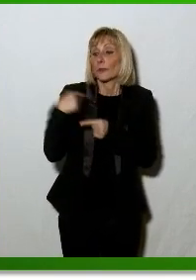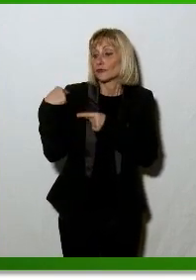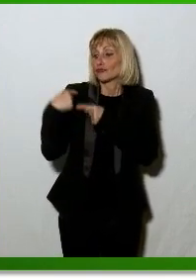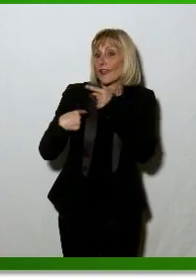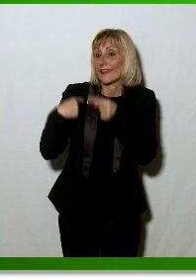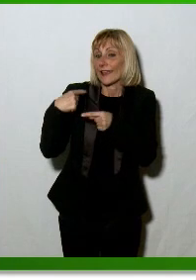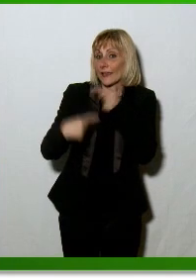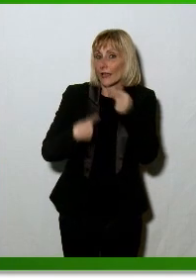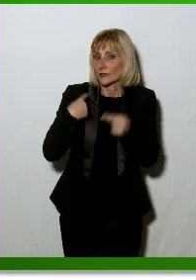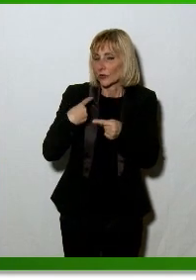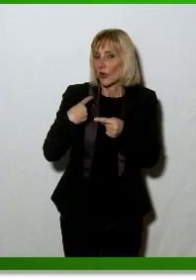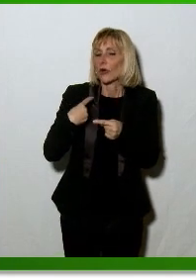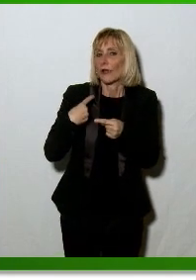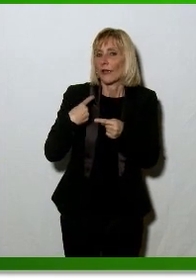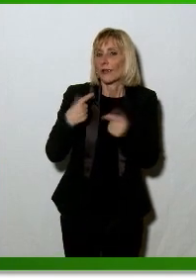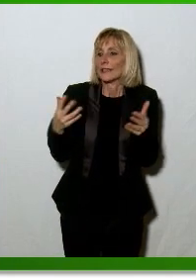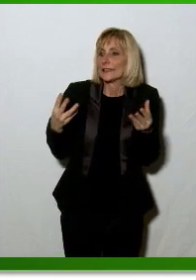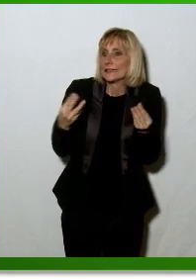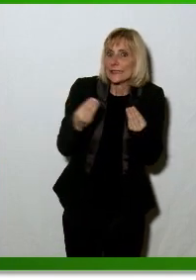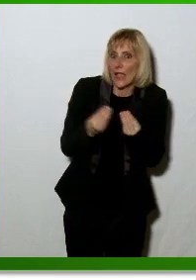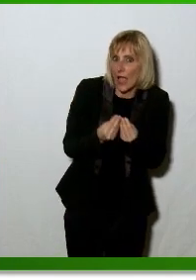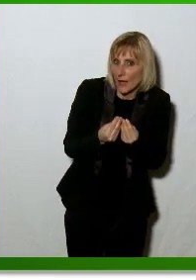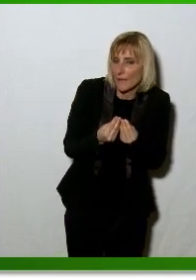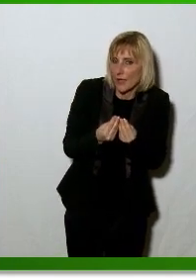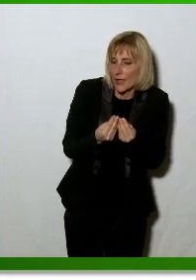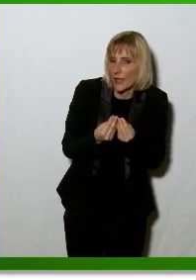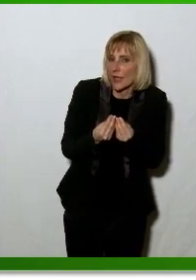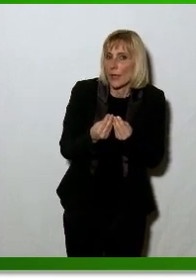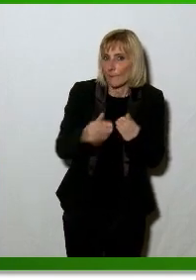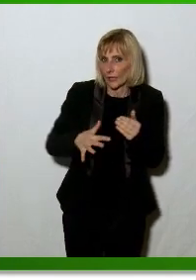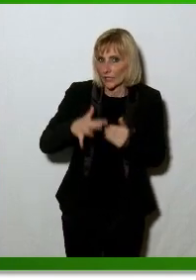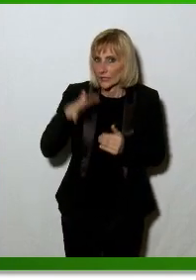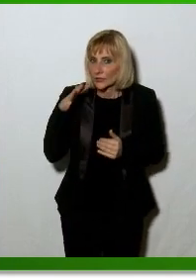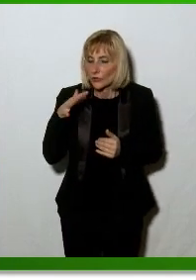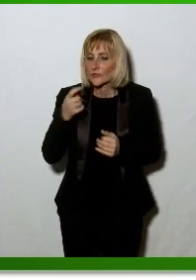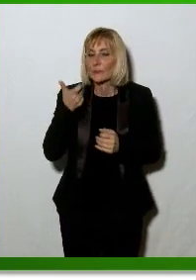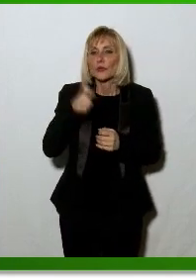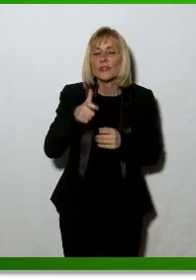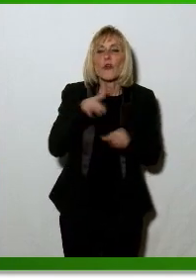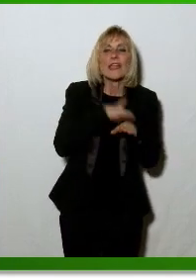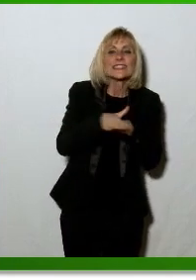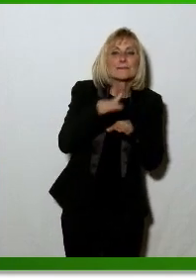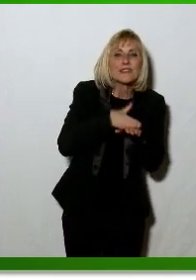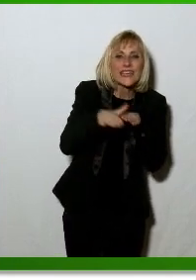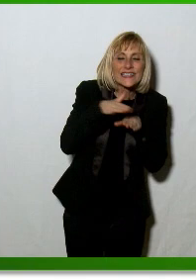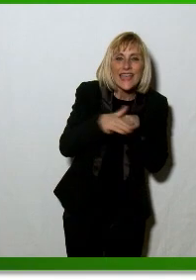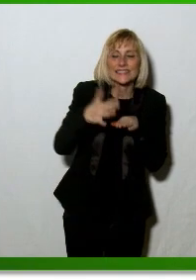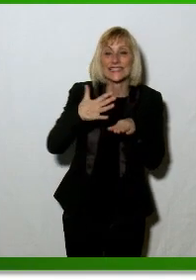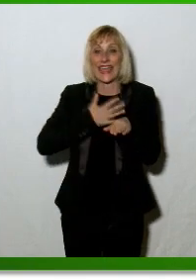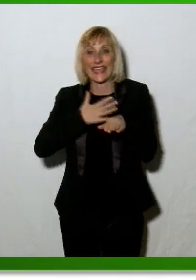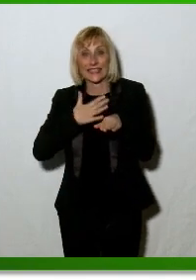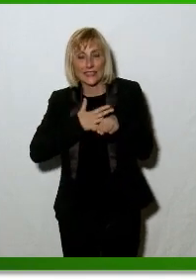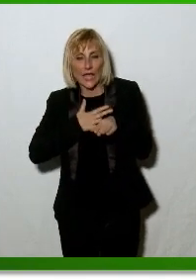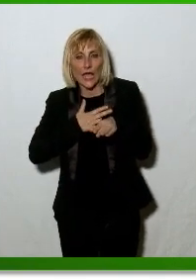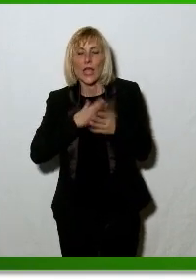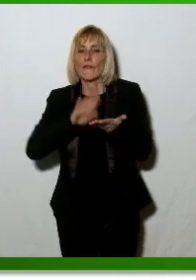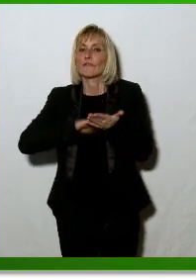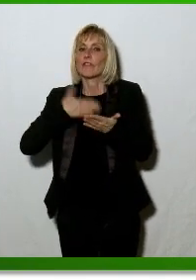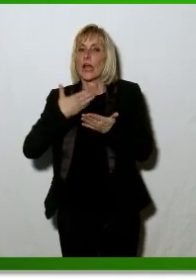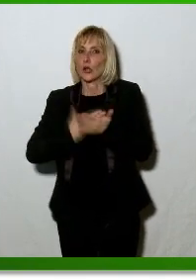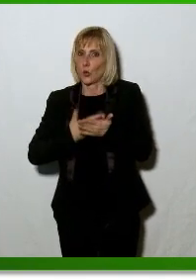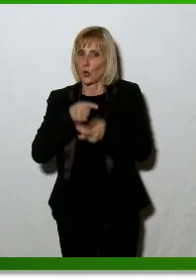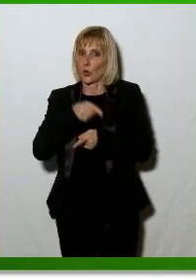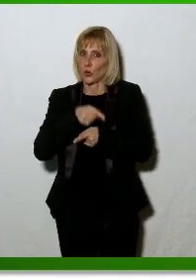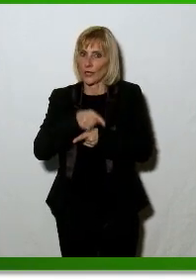preziose insieme come L'esperienza e l'età siano un valore su cui il paese deve